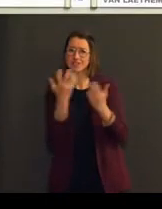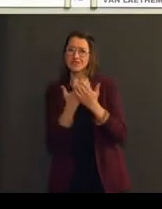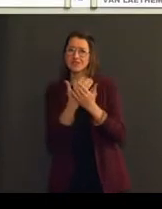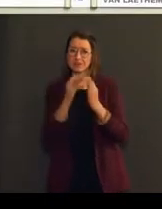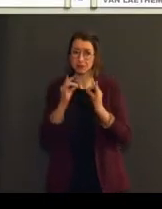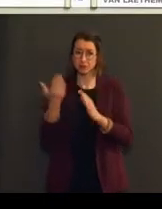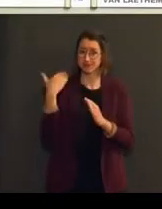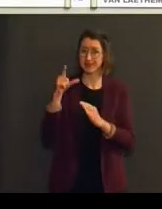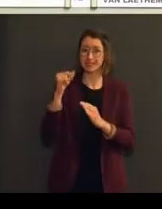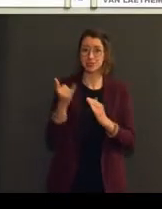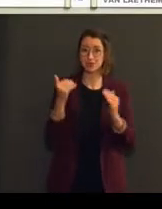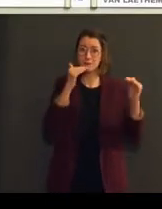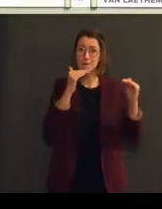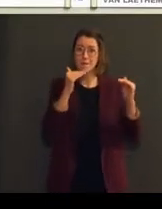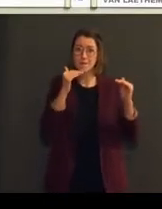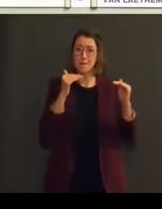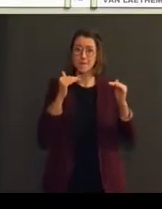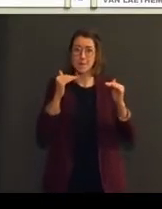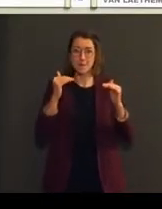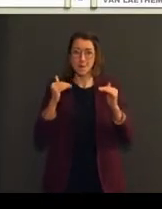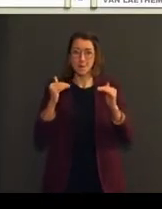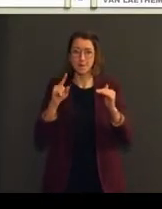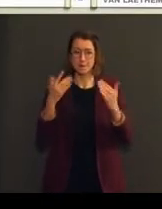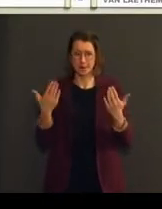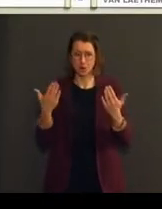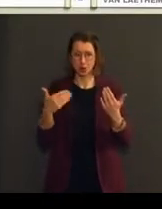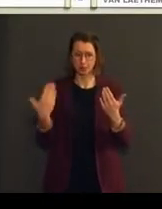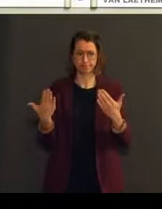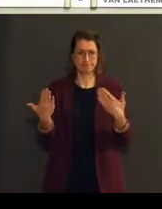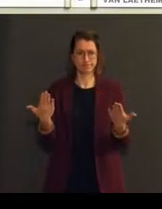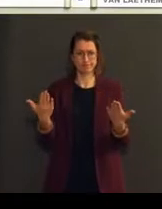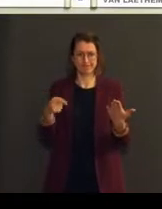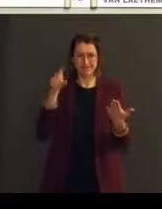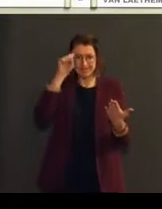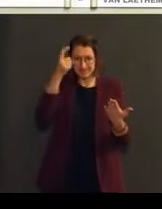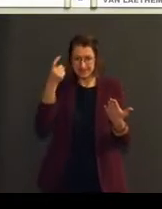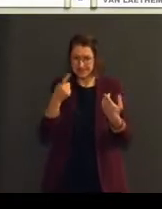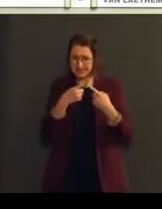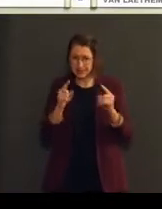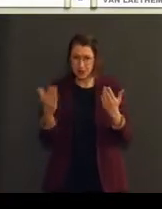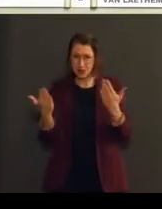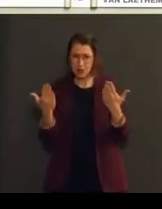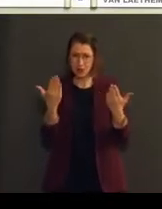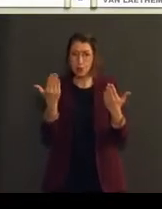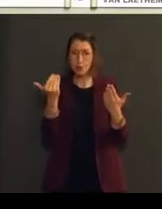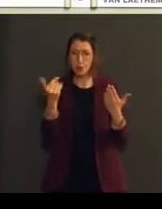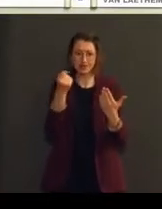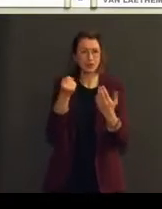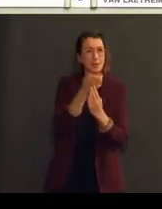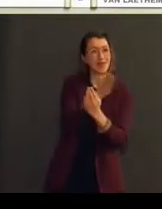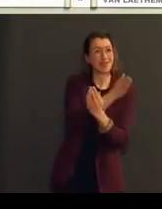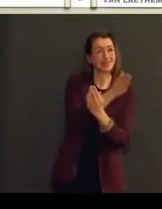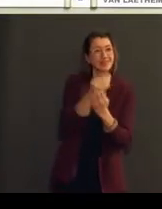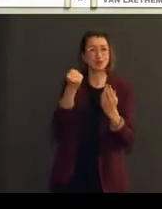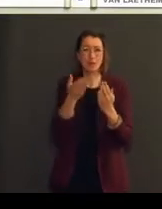cette fois-ci, nous comparons deux choses difficilement comparables. Autrement dit, on a 2 semaines qui ne sont pas marquées par le même nombre de